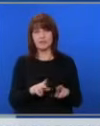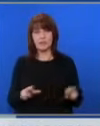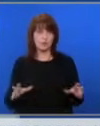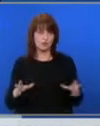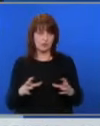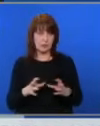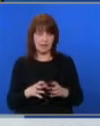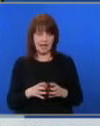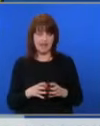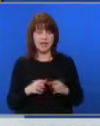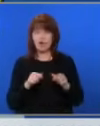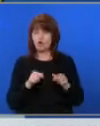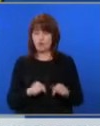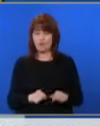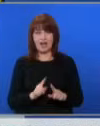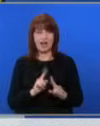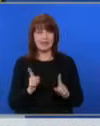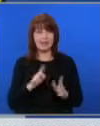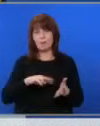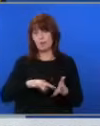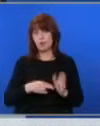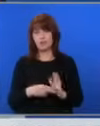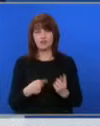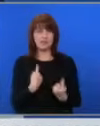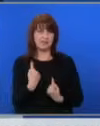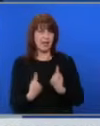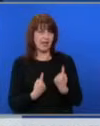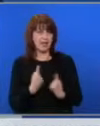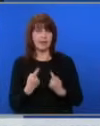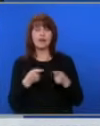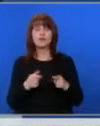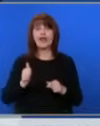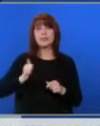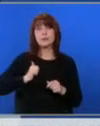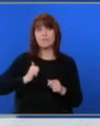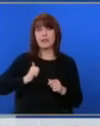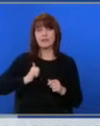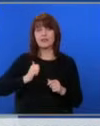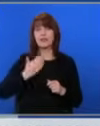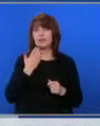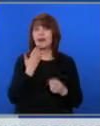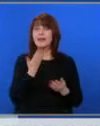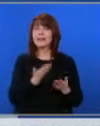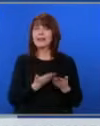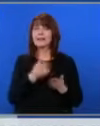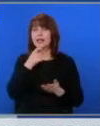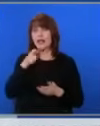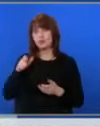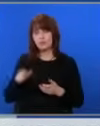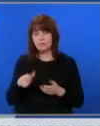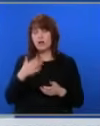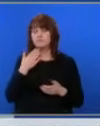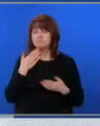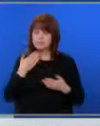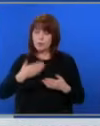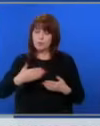събрание. Това не е политическа игра. Това е спазване на дадена дума, израз на